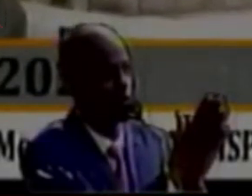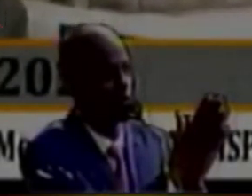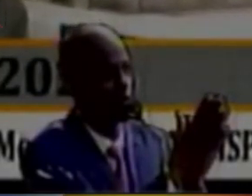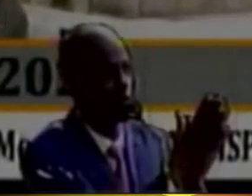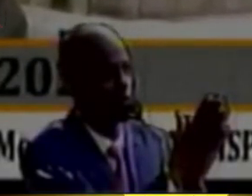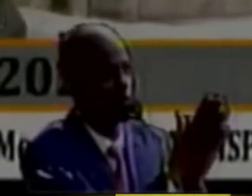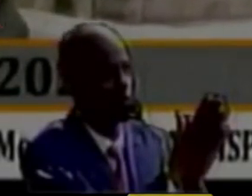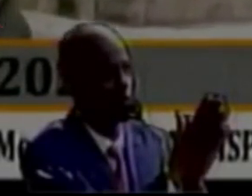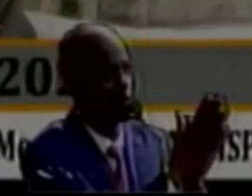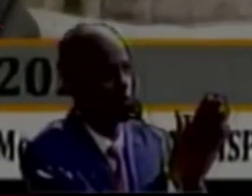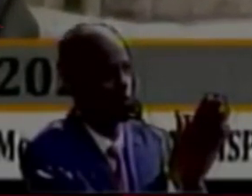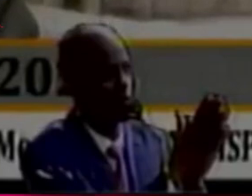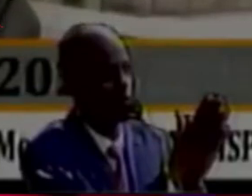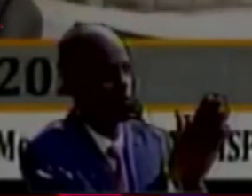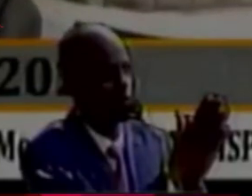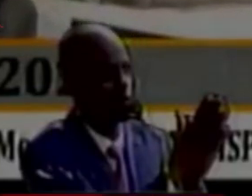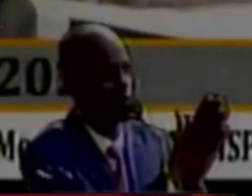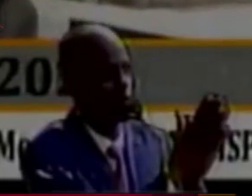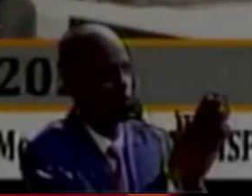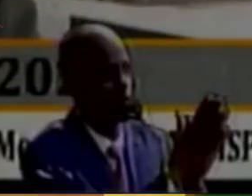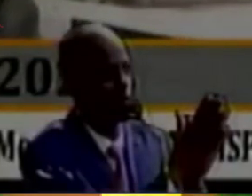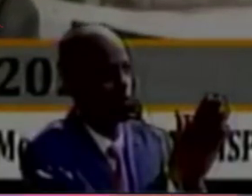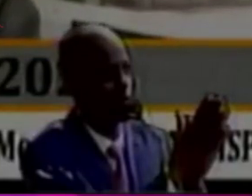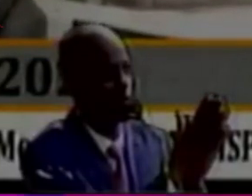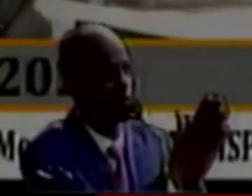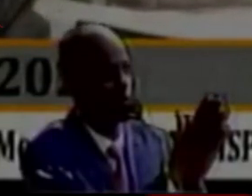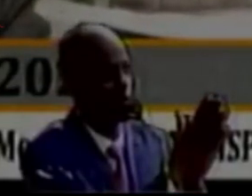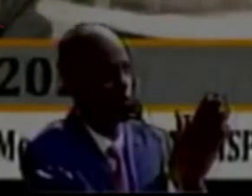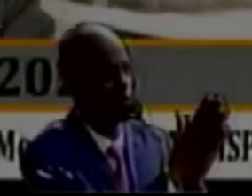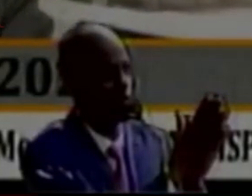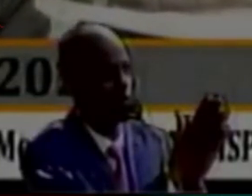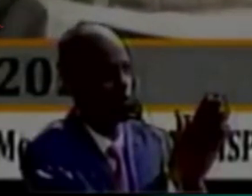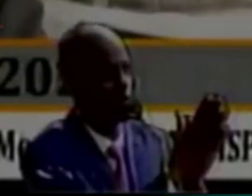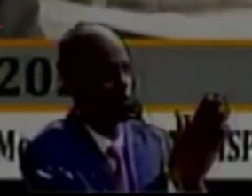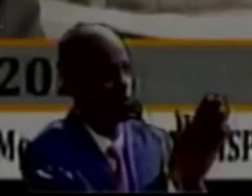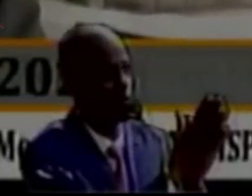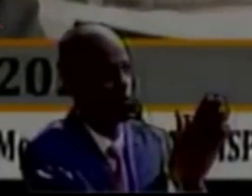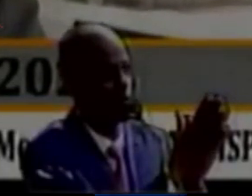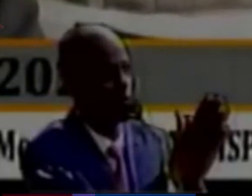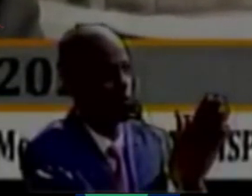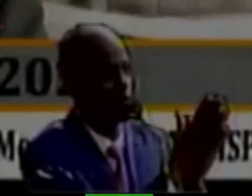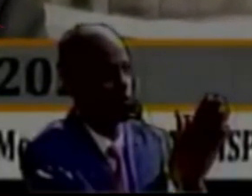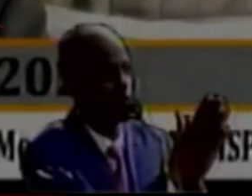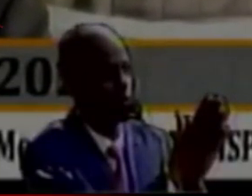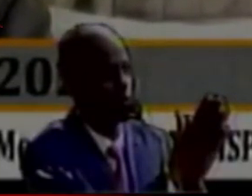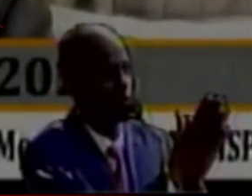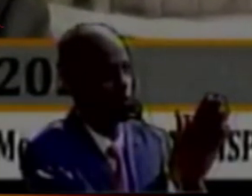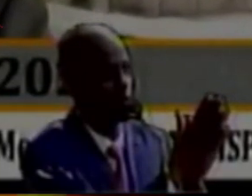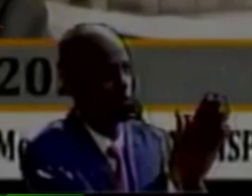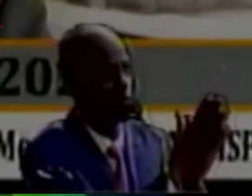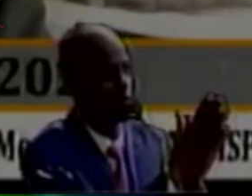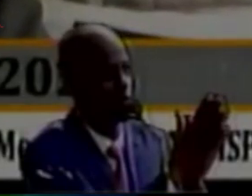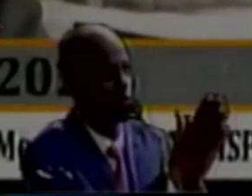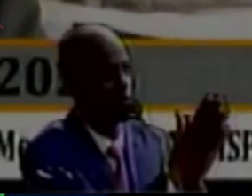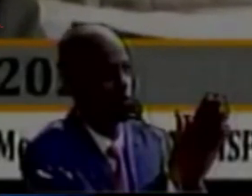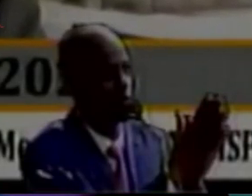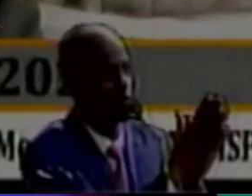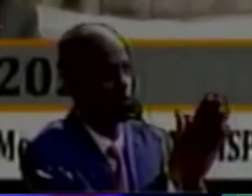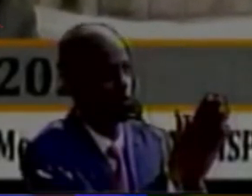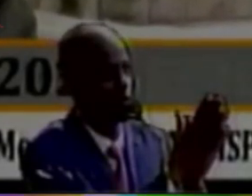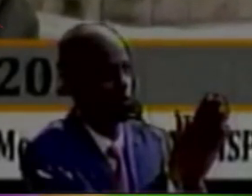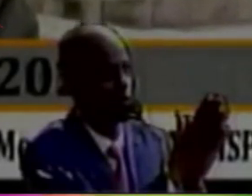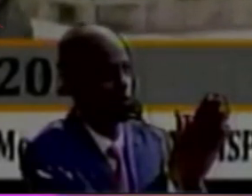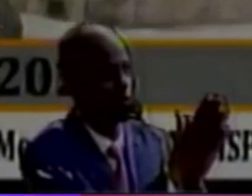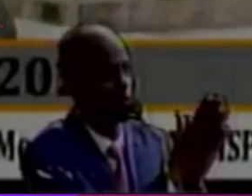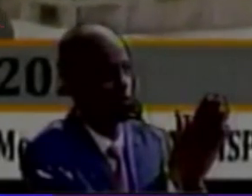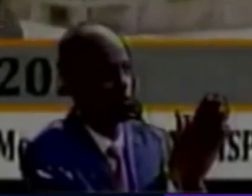privilégier et que m'essayer promouvoir pardon, au niveau du ministère, c'est une approche que nous